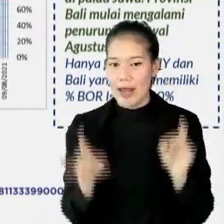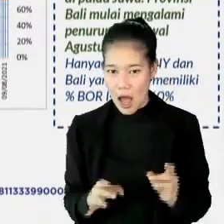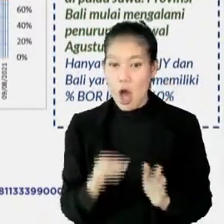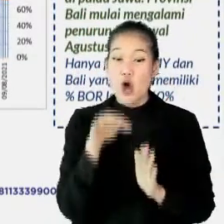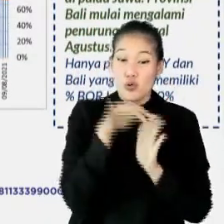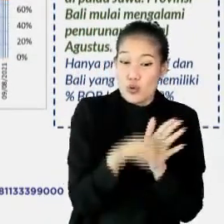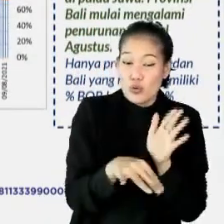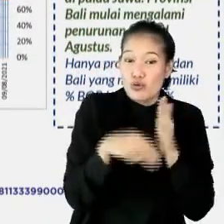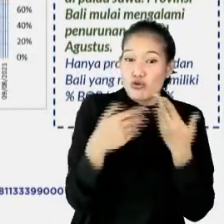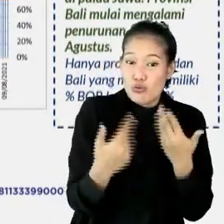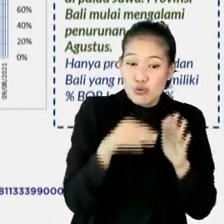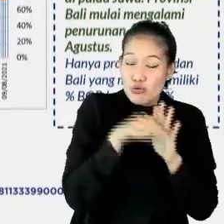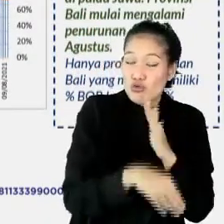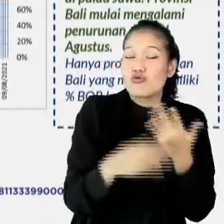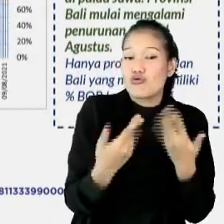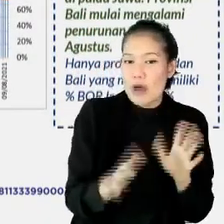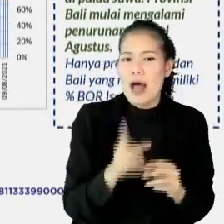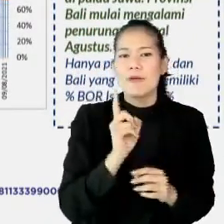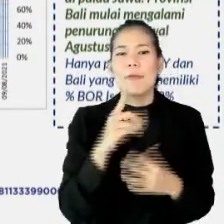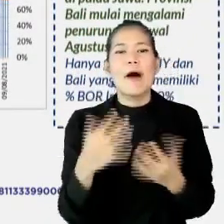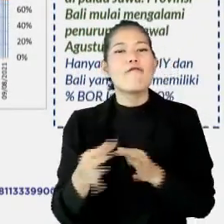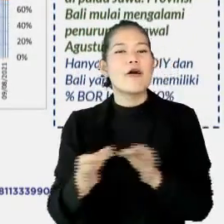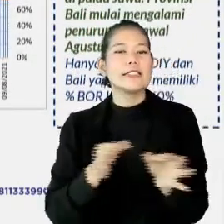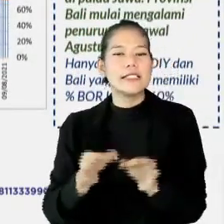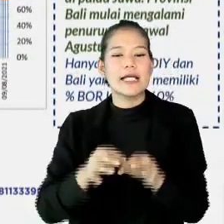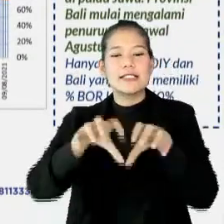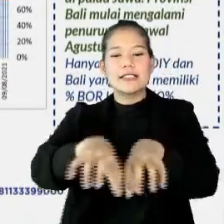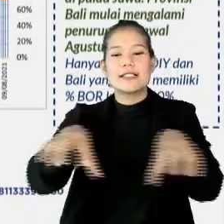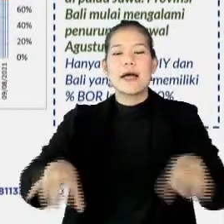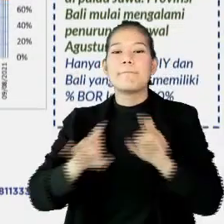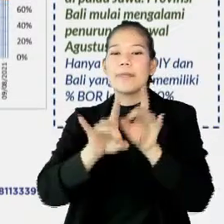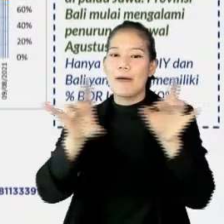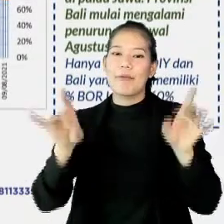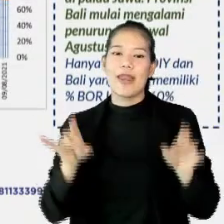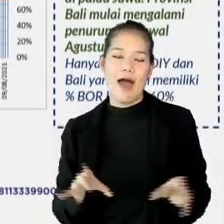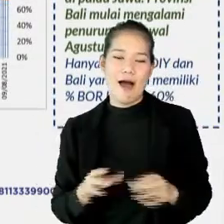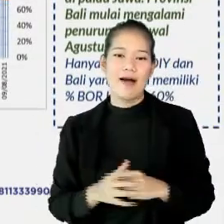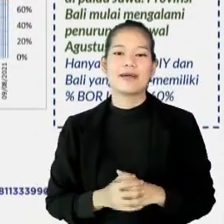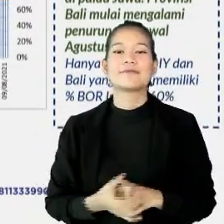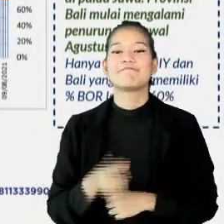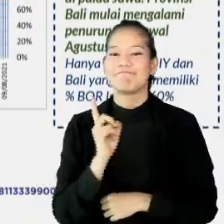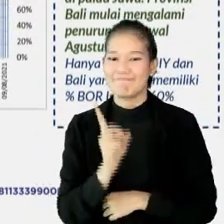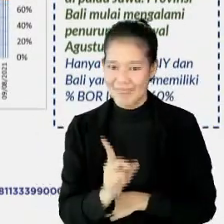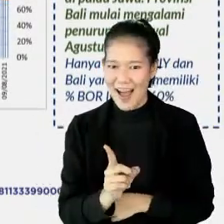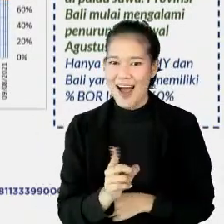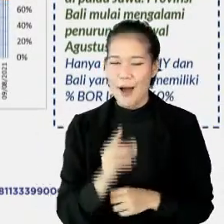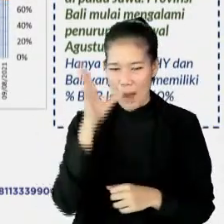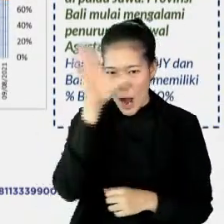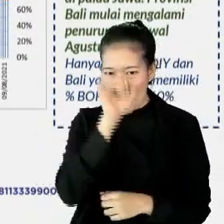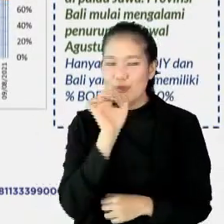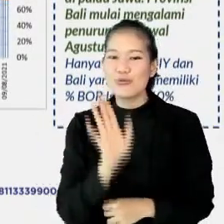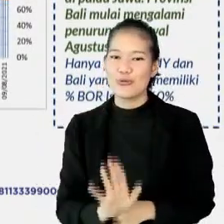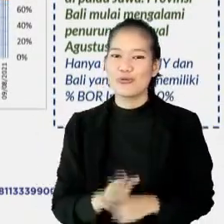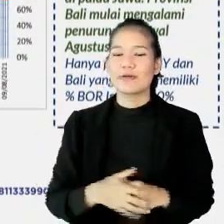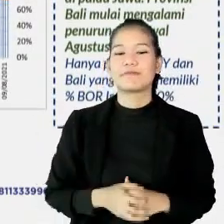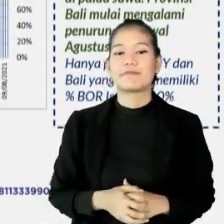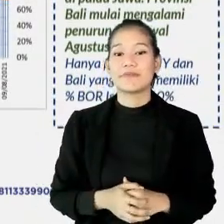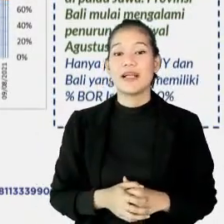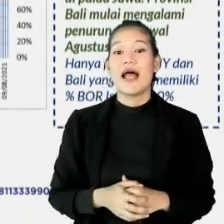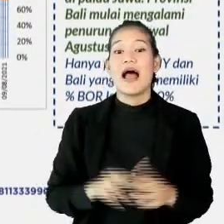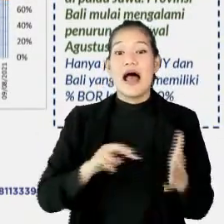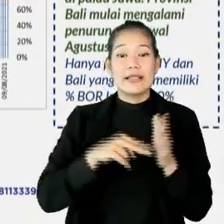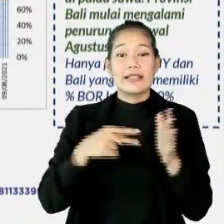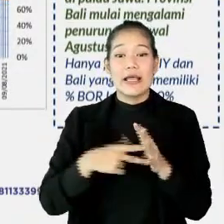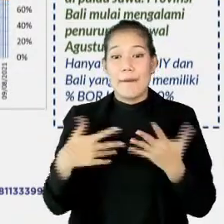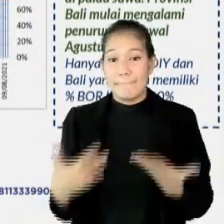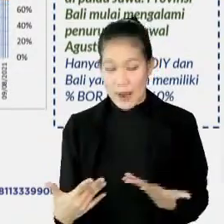sudah turun karena jumlah ketersediaan tempat tidur di masing-masing provinsi juga berbeda. Nah, ini yang harus kita pahami. Jadi memang catatan di